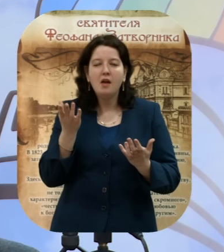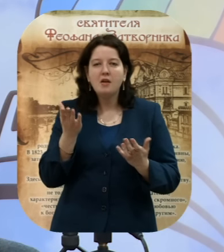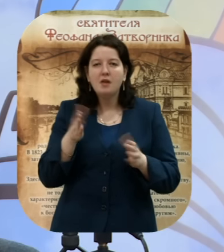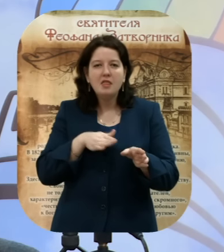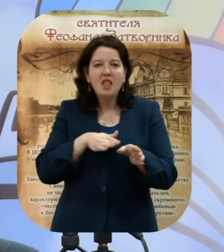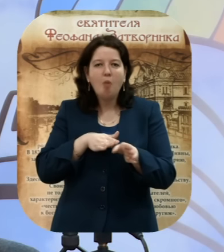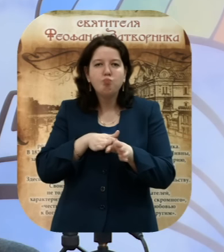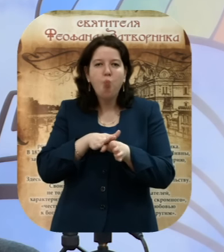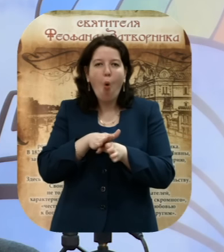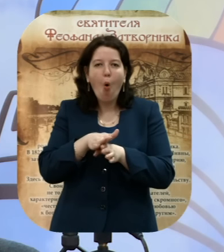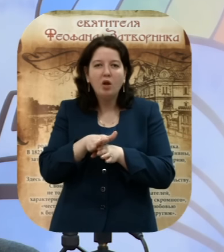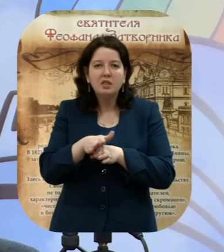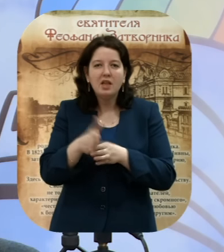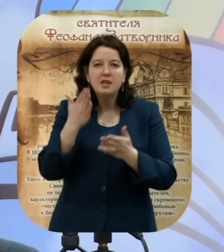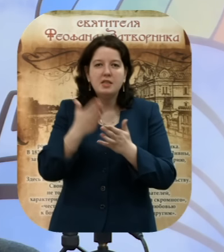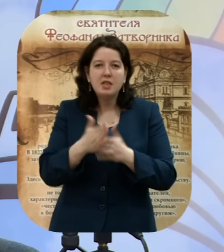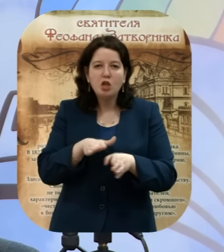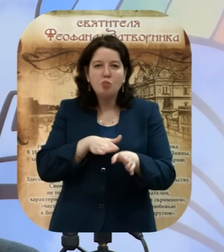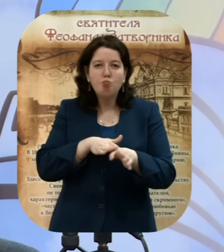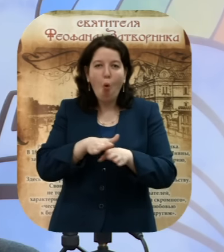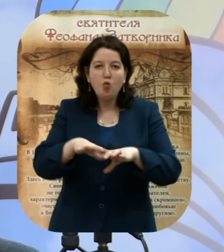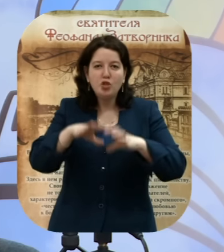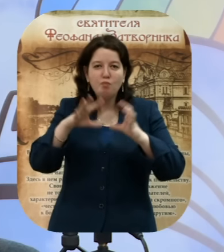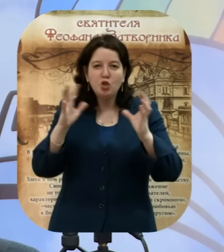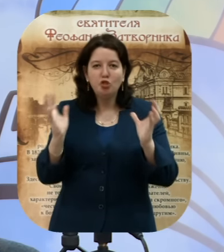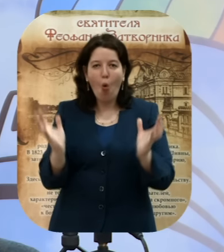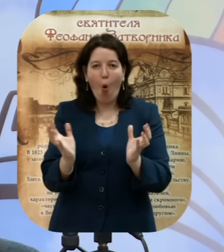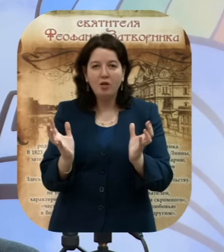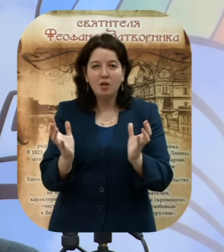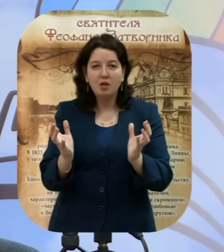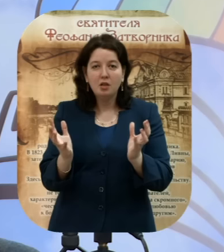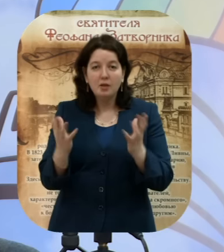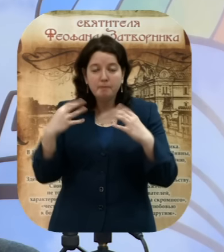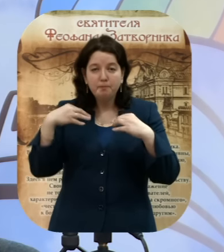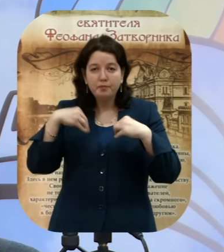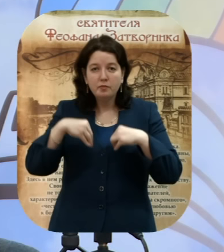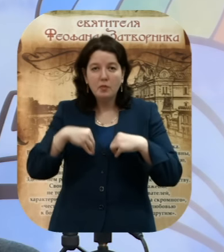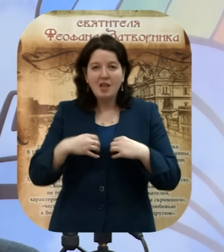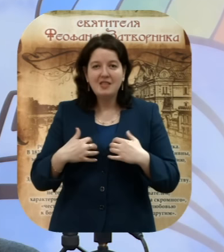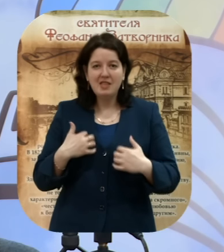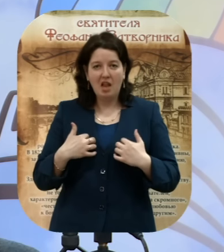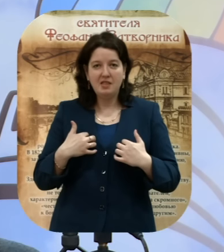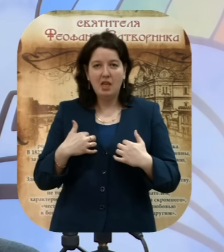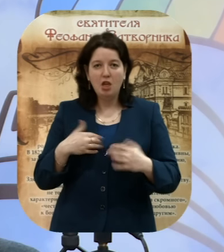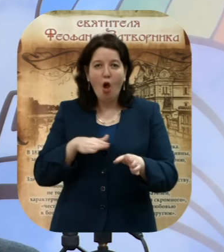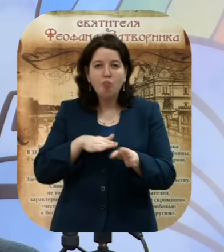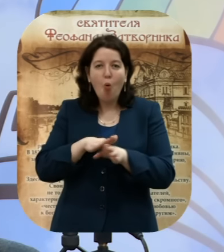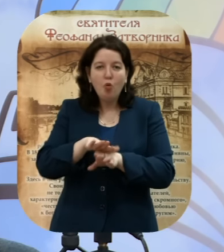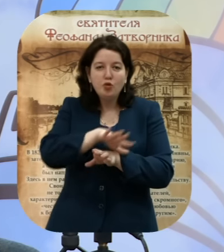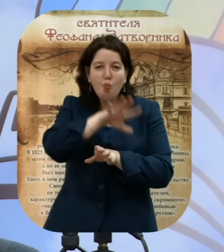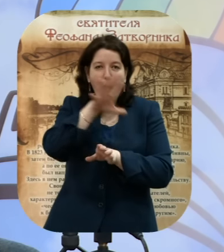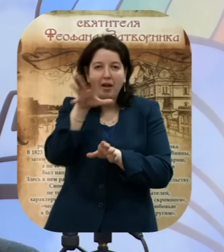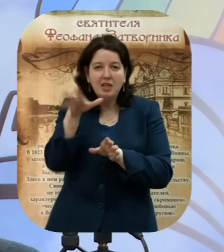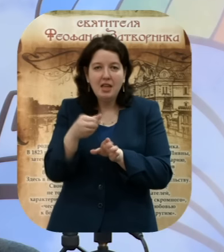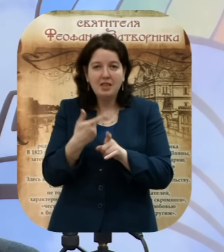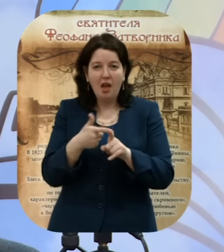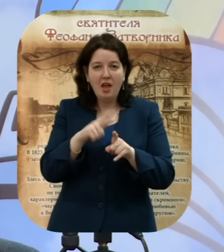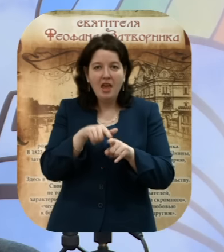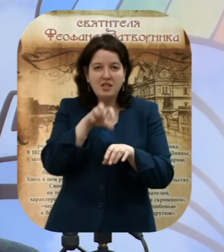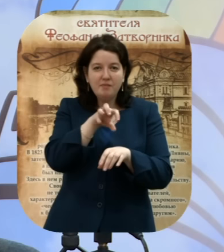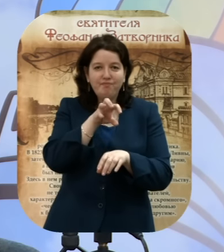Наполнены полный мешочек этих страстей. Полностью покрыта, если хотите, наша плоть этими